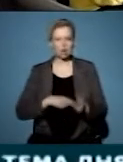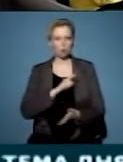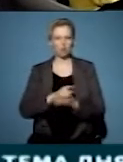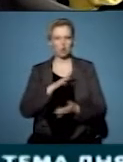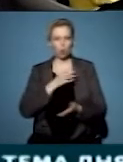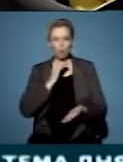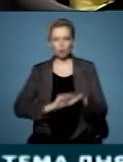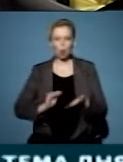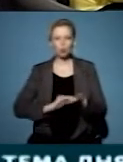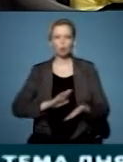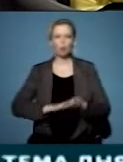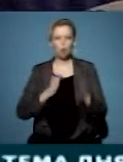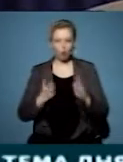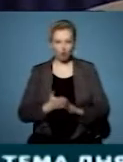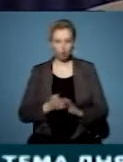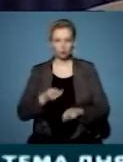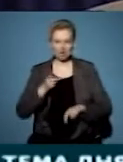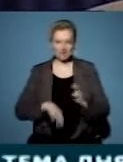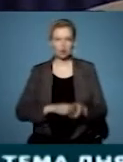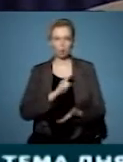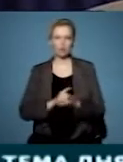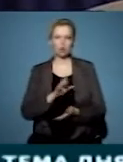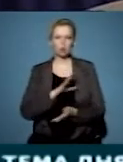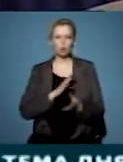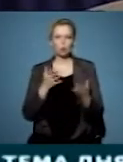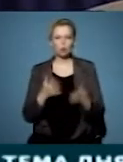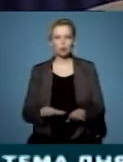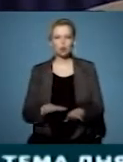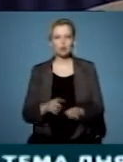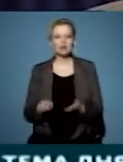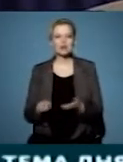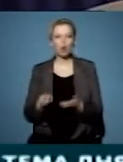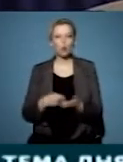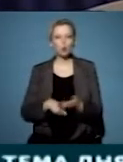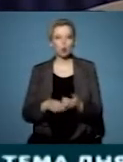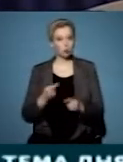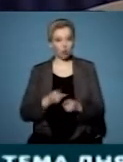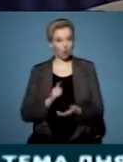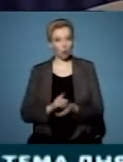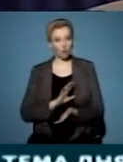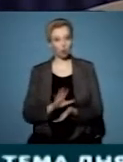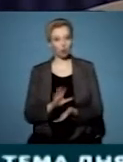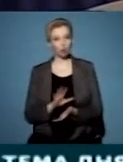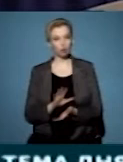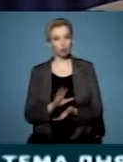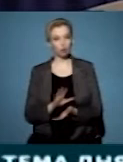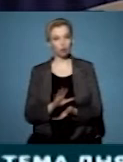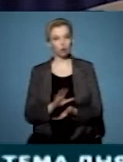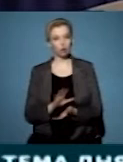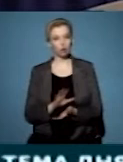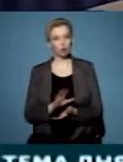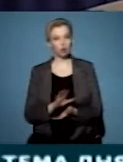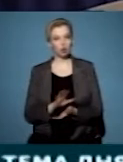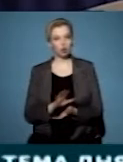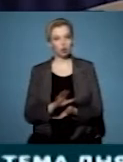бути прописані умови, на кінець-то мають бути уже заключені, це не мають бути У них,